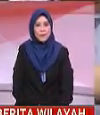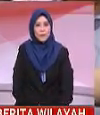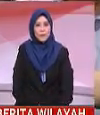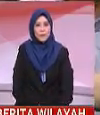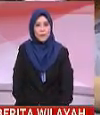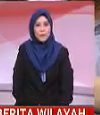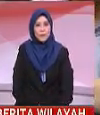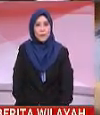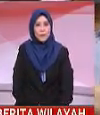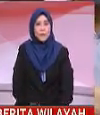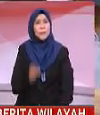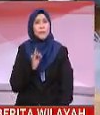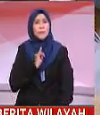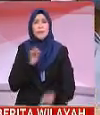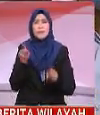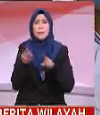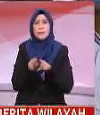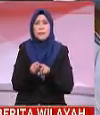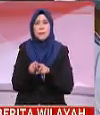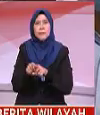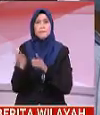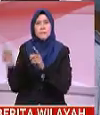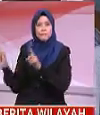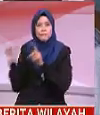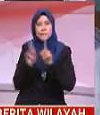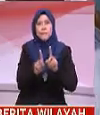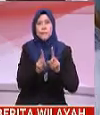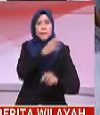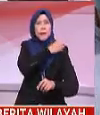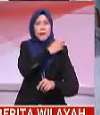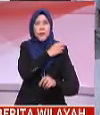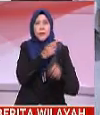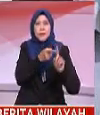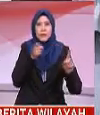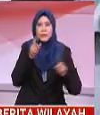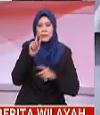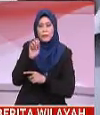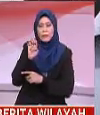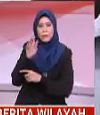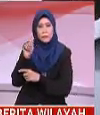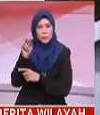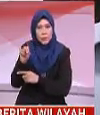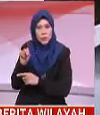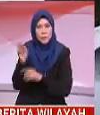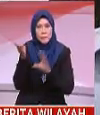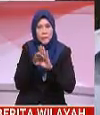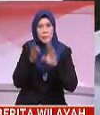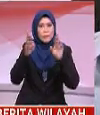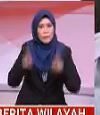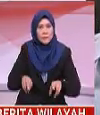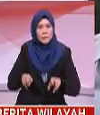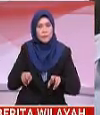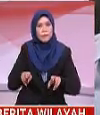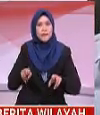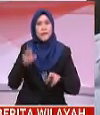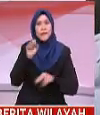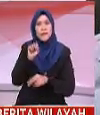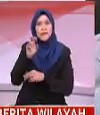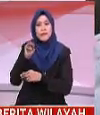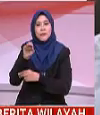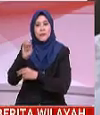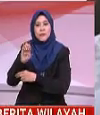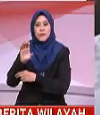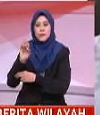Saya juga membawa pegawai-pegawai kanan saya daripada Tekun, daripada Bank Rakyat, daripada SME Bank, daripada SME